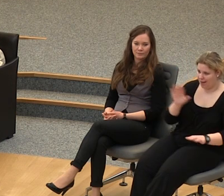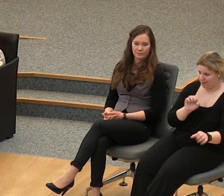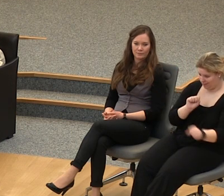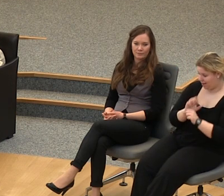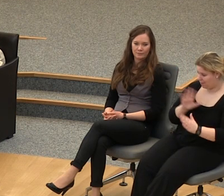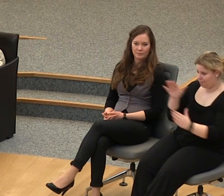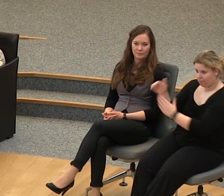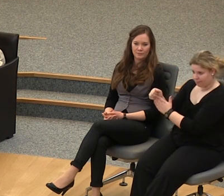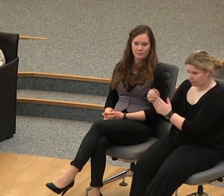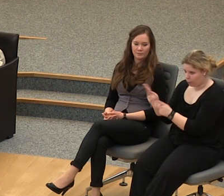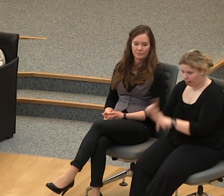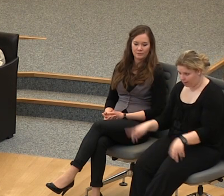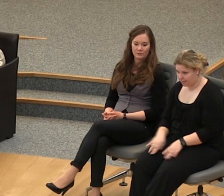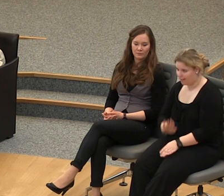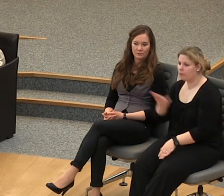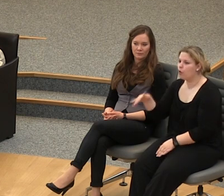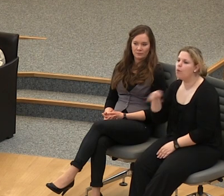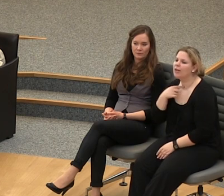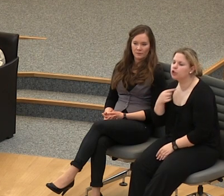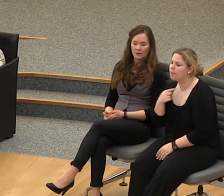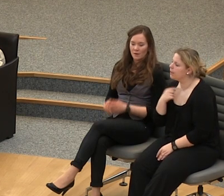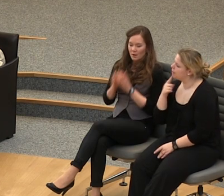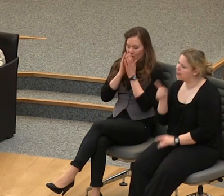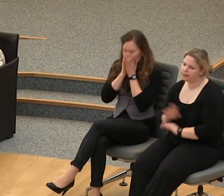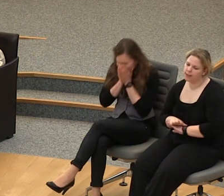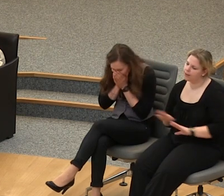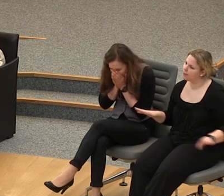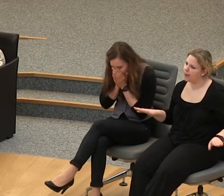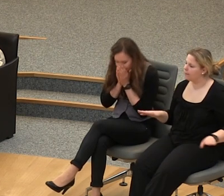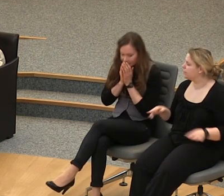nicht. Wir haben dies ausgeschlossen, weil natürlich